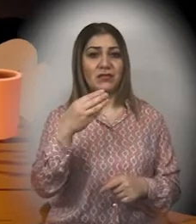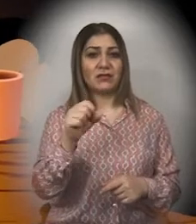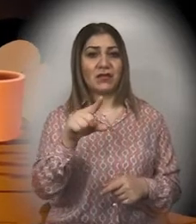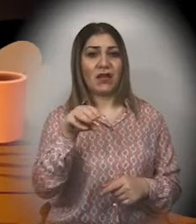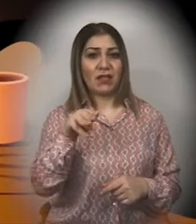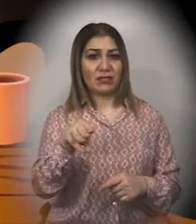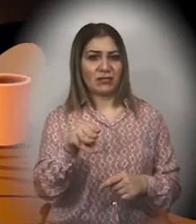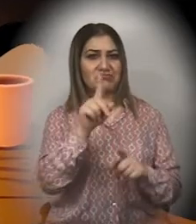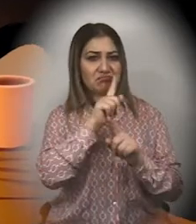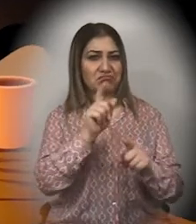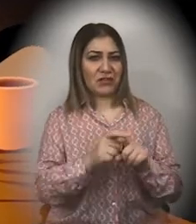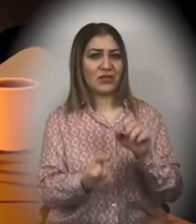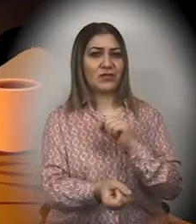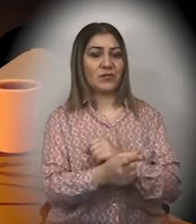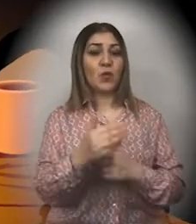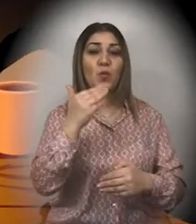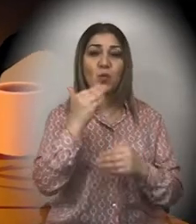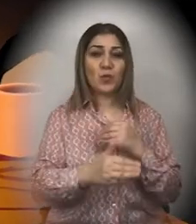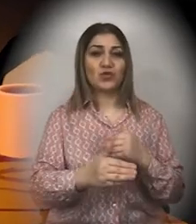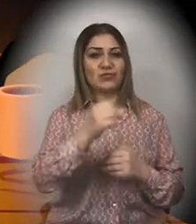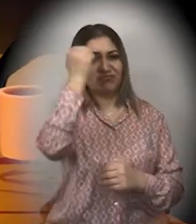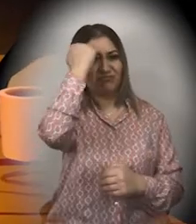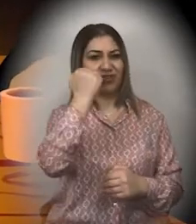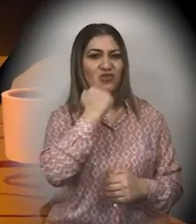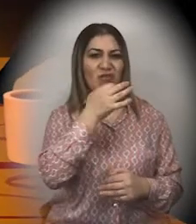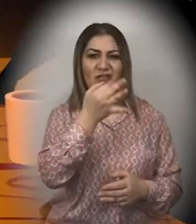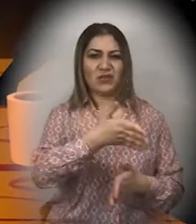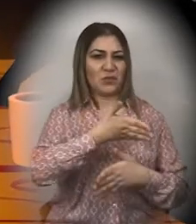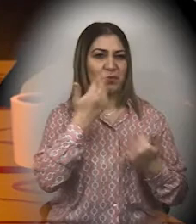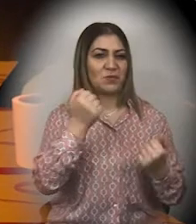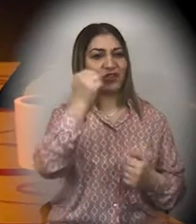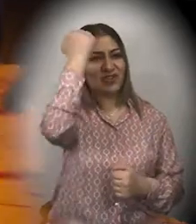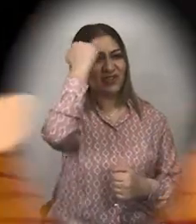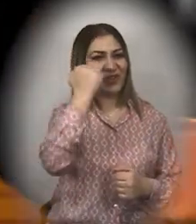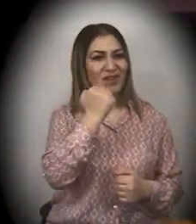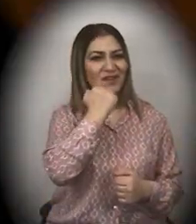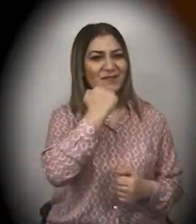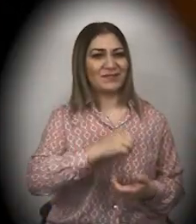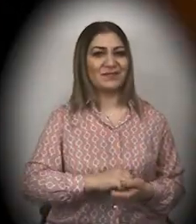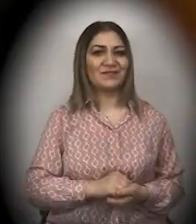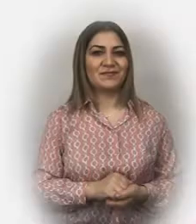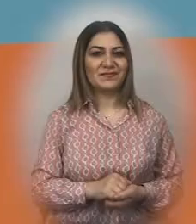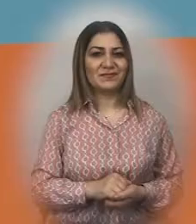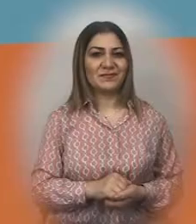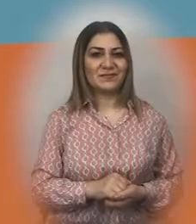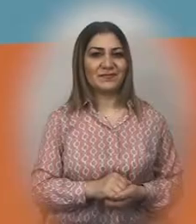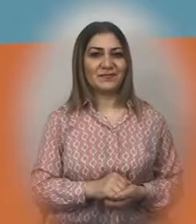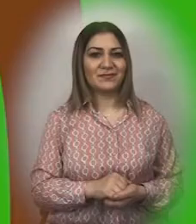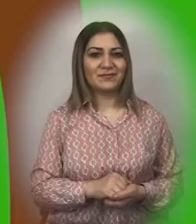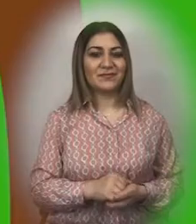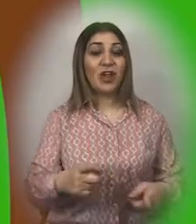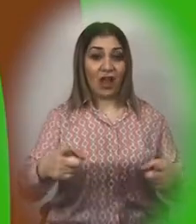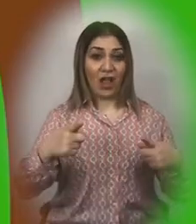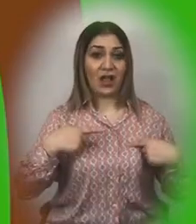խորտիկներից, նույնիսկ թան չեն խմել։ Փաստորեն թան չի եղել, այսինքն թանահատել է, այստեղից էլ թանահատ։ Ուշանում